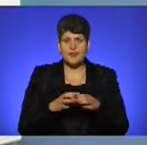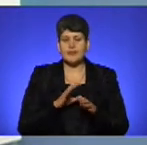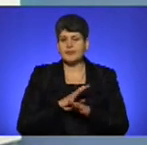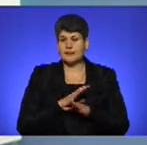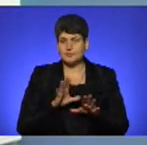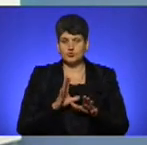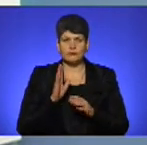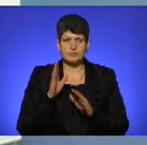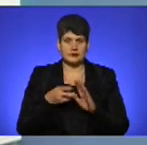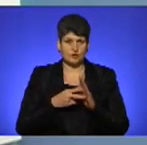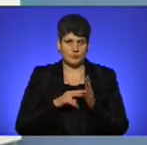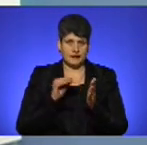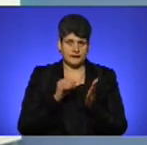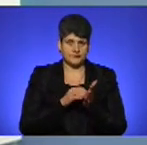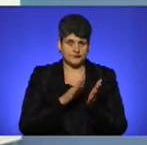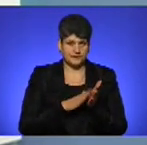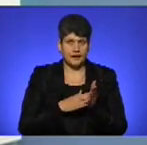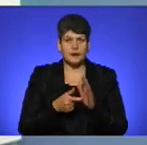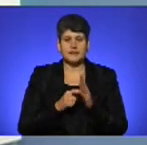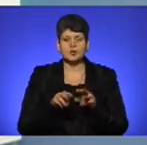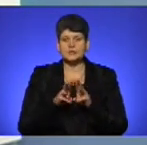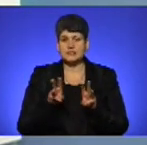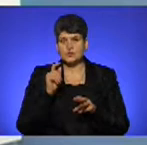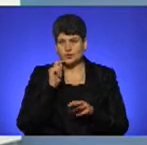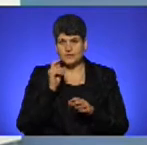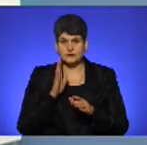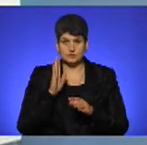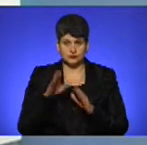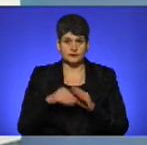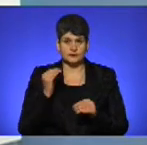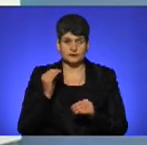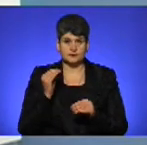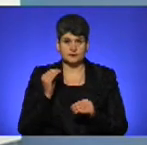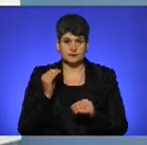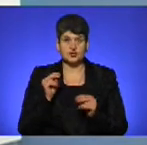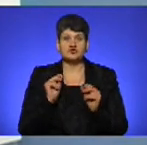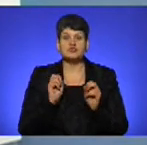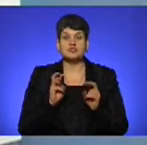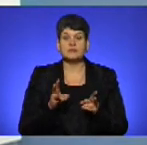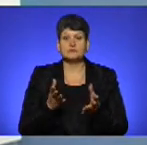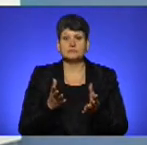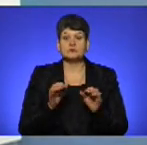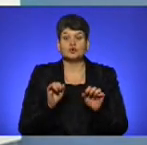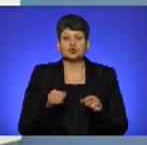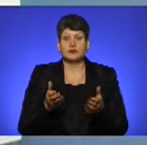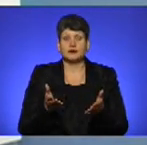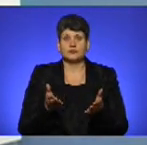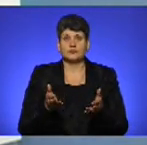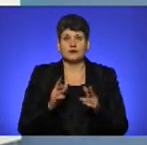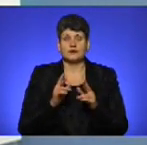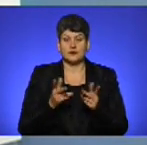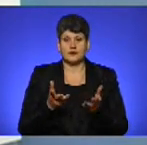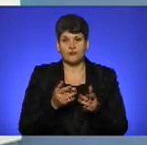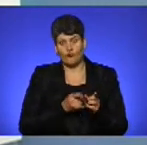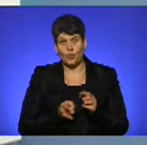будучи в перспективному плані Кабінету міністрів України, йде на вибори. Так. Чи можливо таке, ніби в